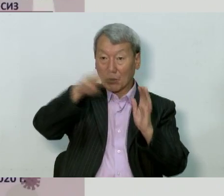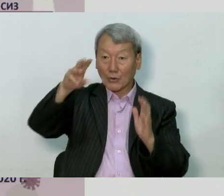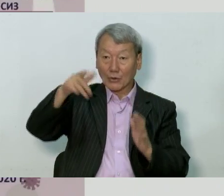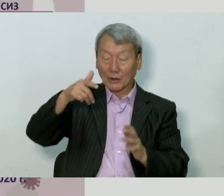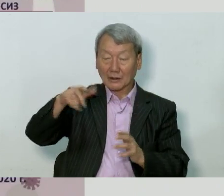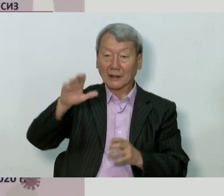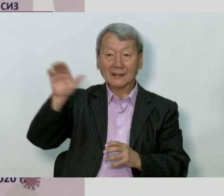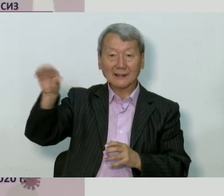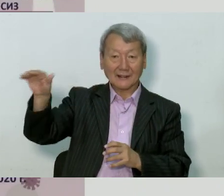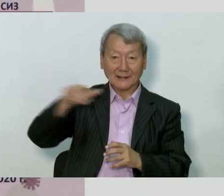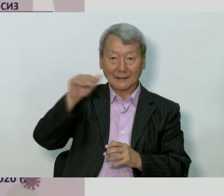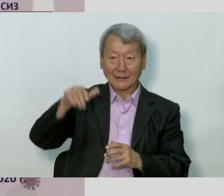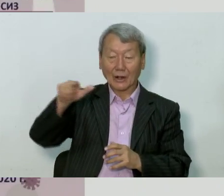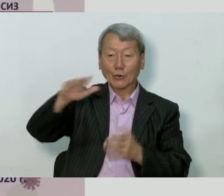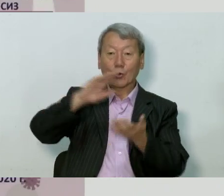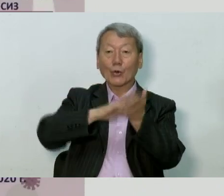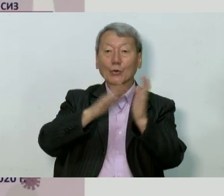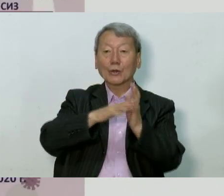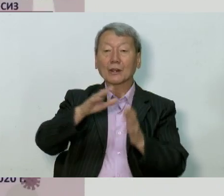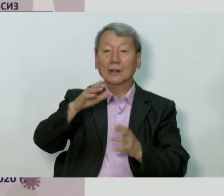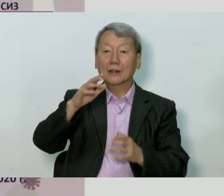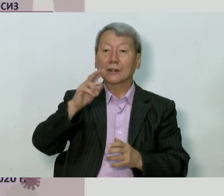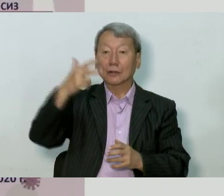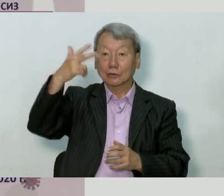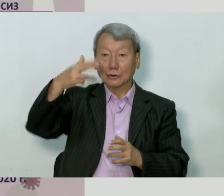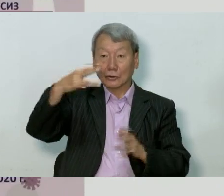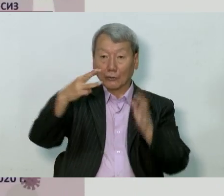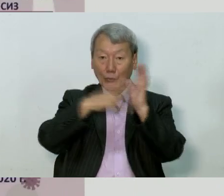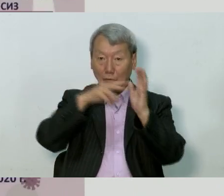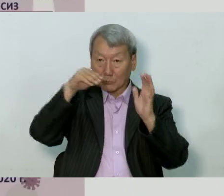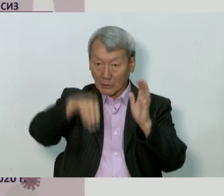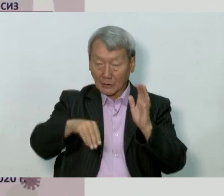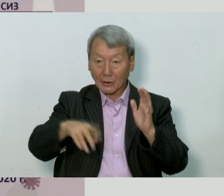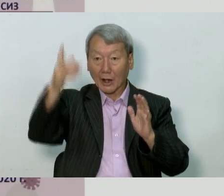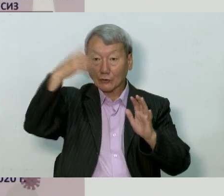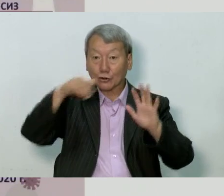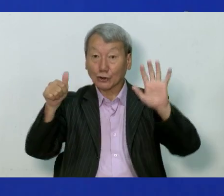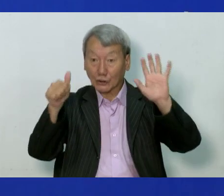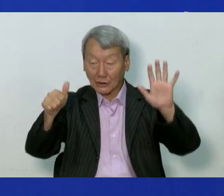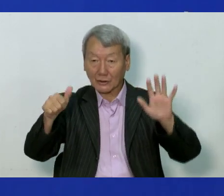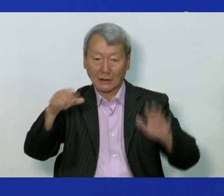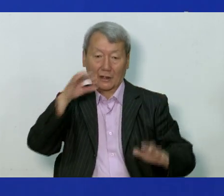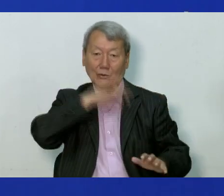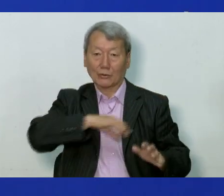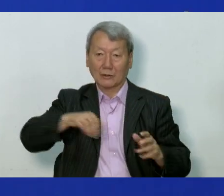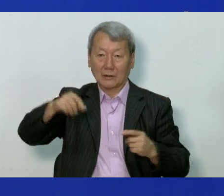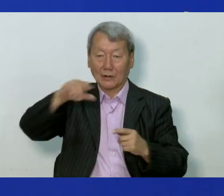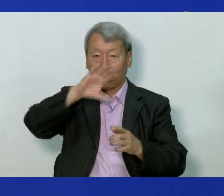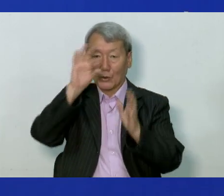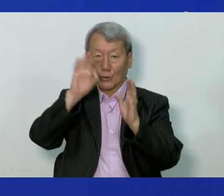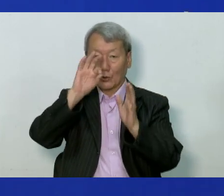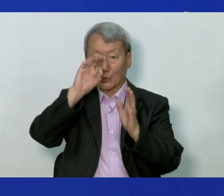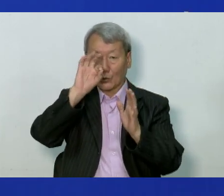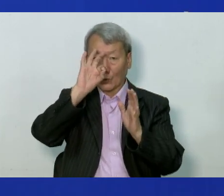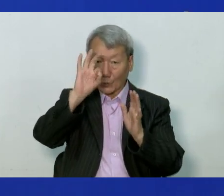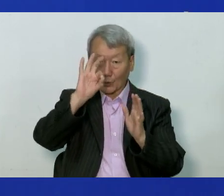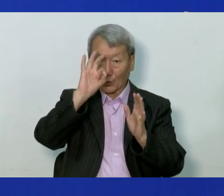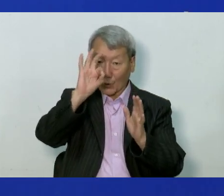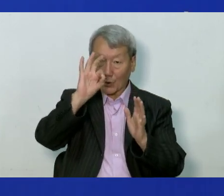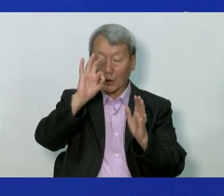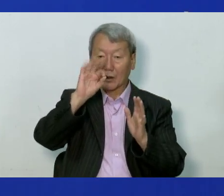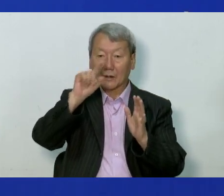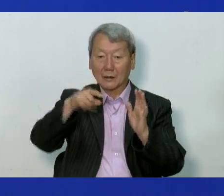кредит. Финансовые условия, срок кредита 38 лет, из них 6 лет – льготный период, под 0,75%